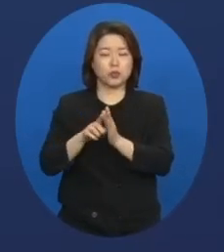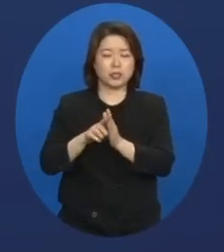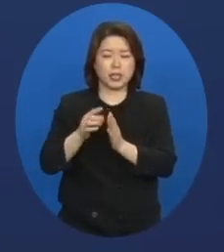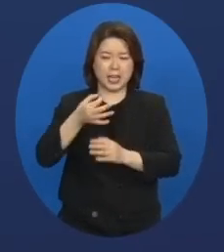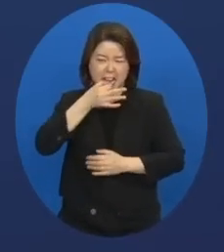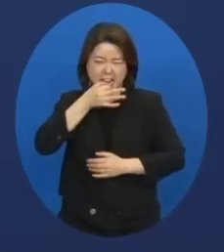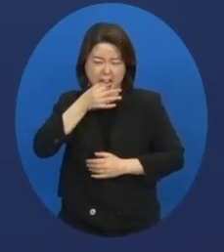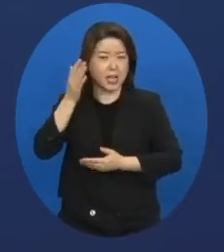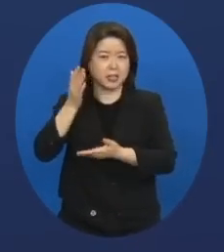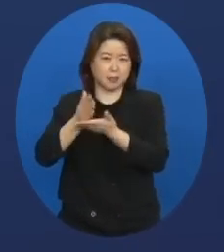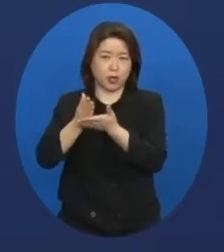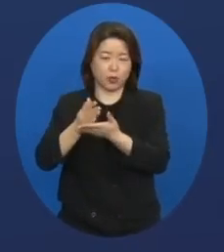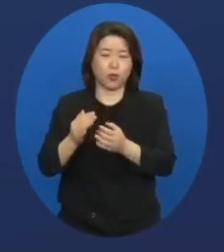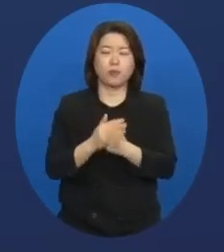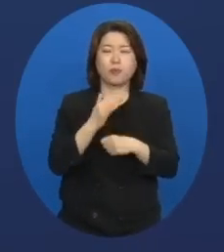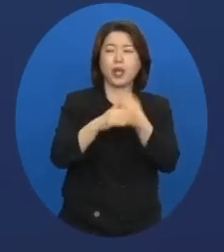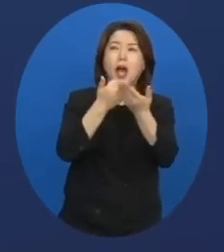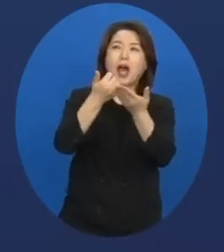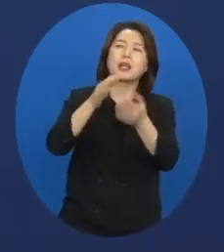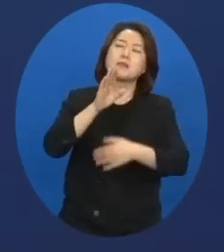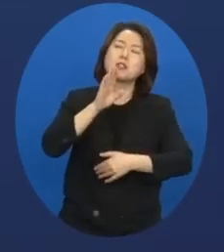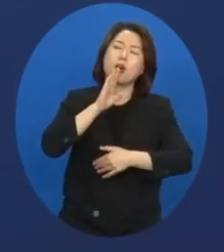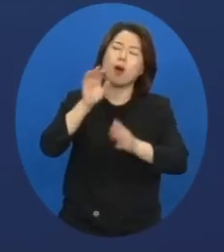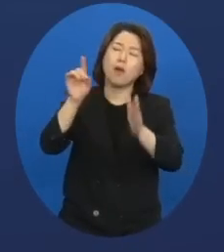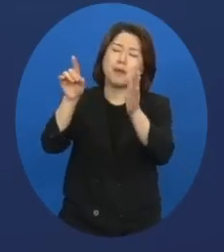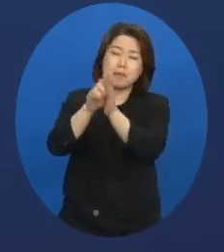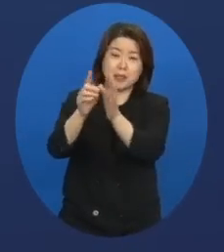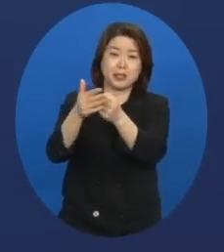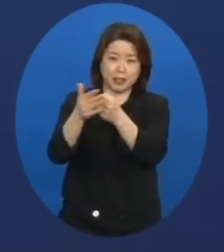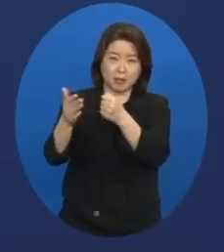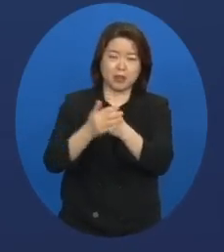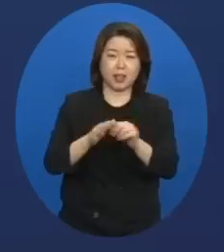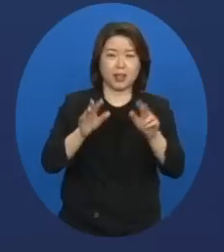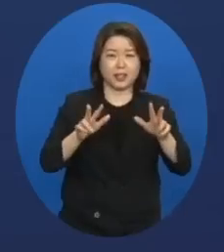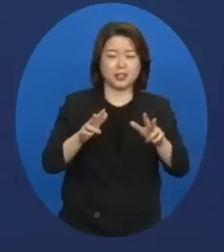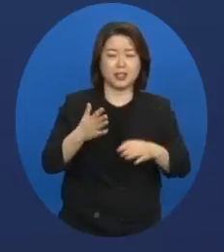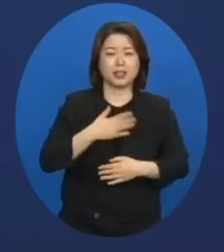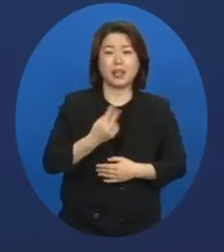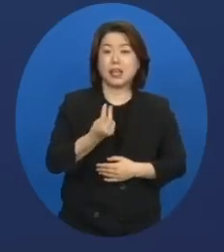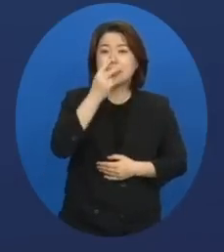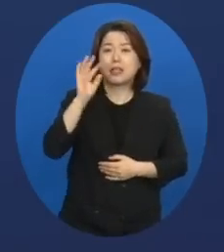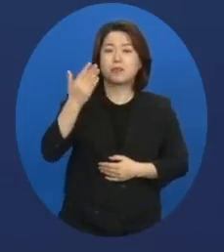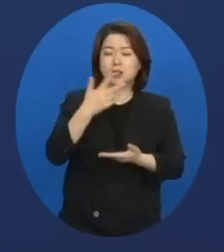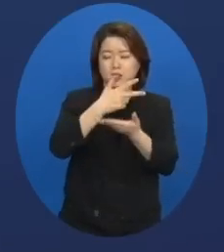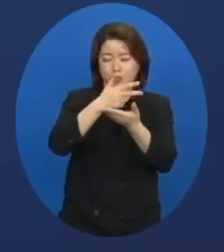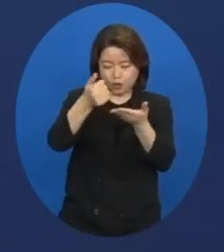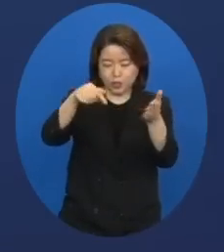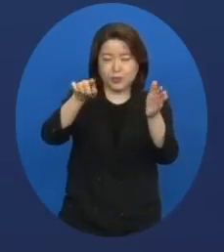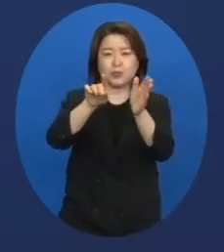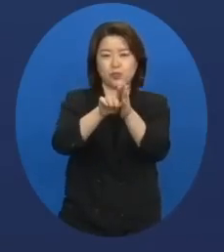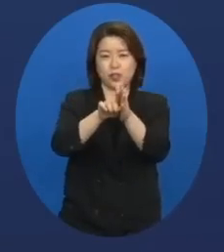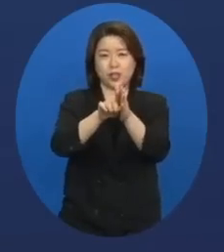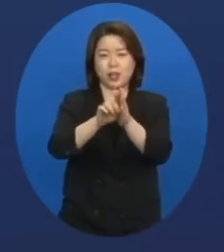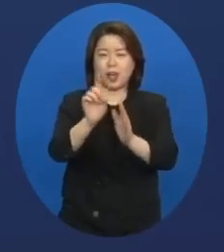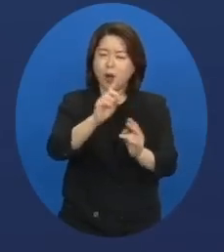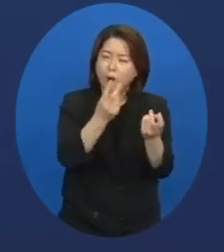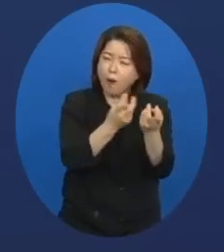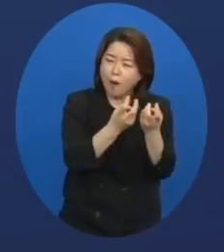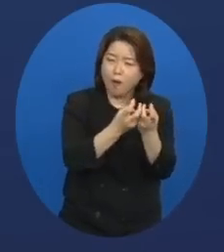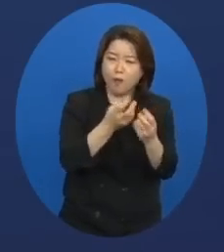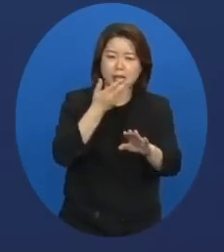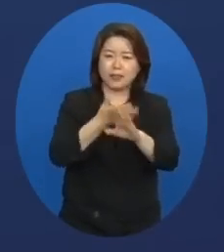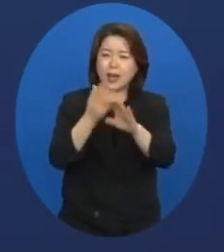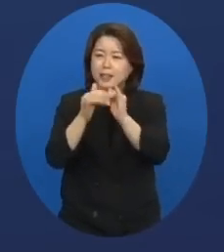않고 하나님을 정말 믿으니까 이제는 내 생명 되신 주님을 위하여 어떻든지 다른